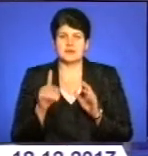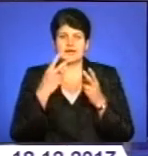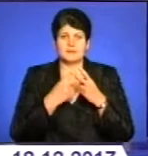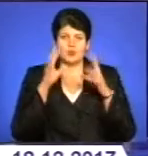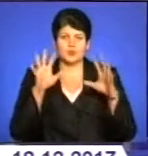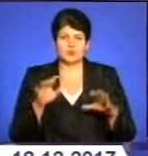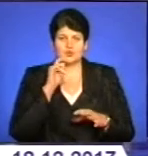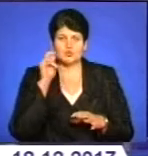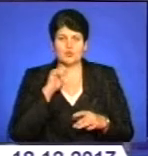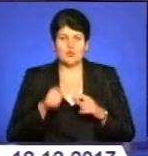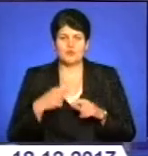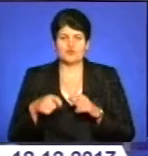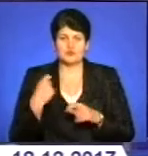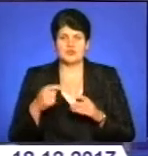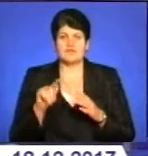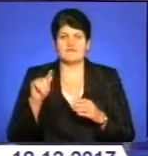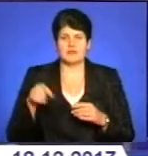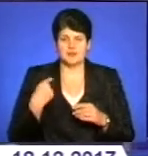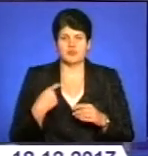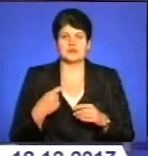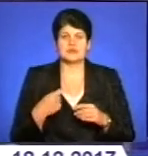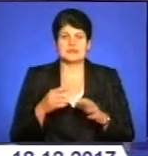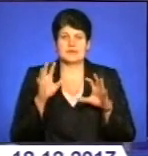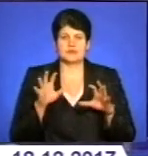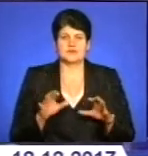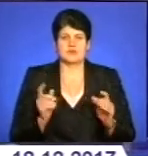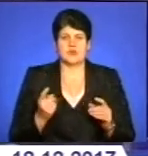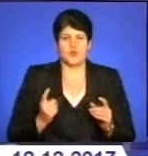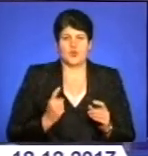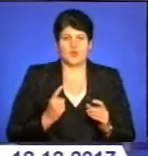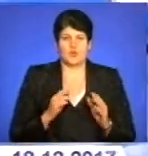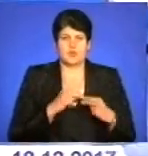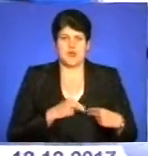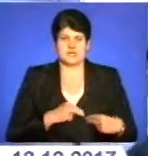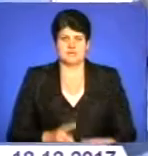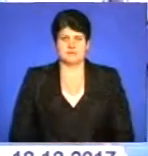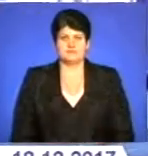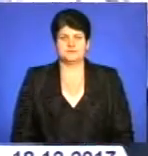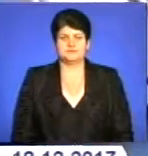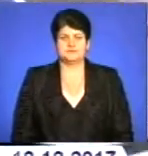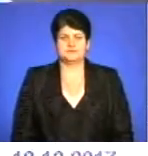України «Порушення вимог законодавства про охорону праці». Наразі триває слідство.